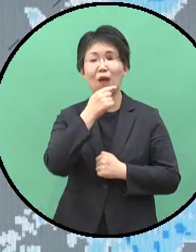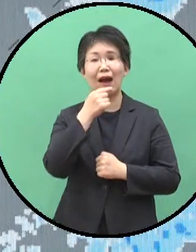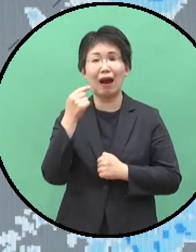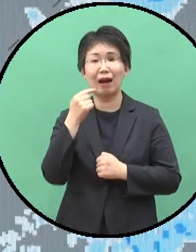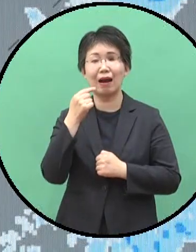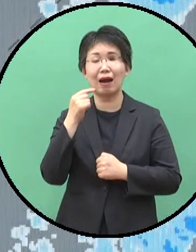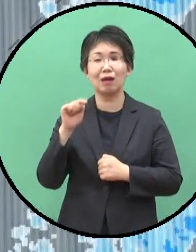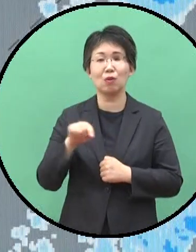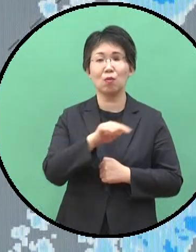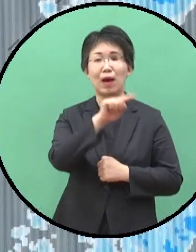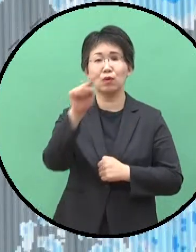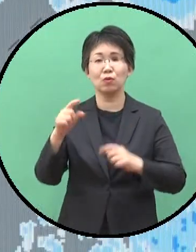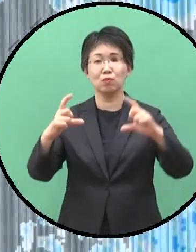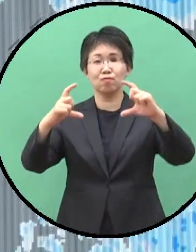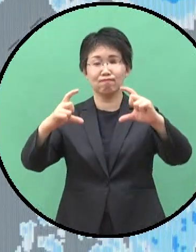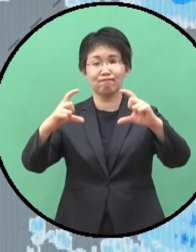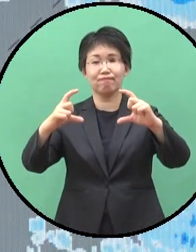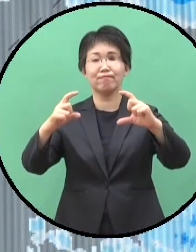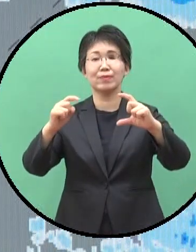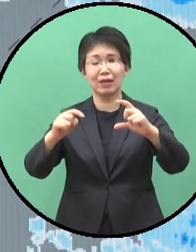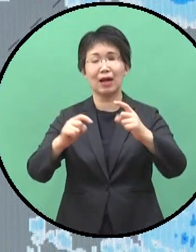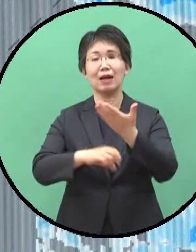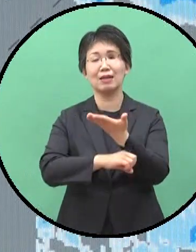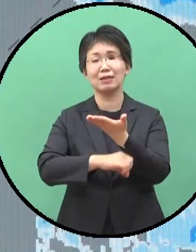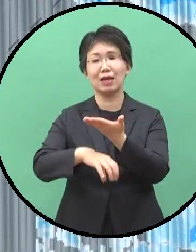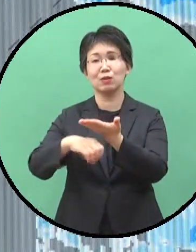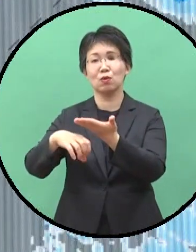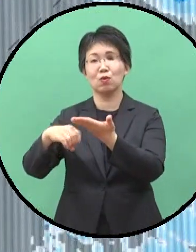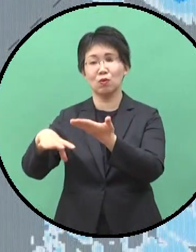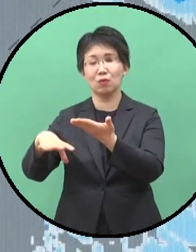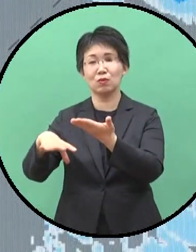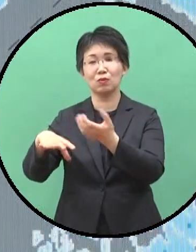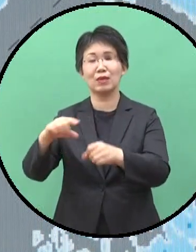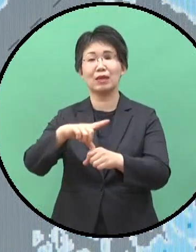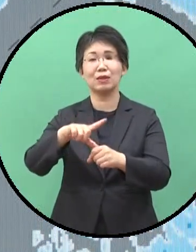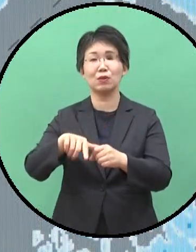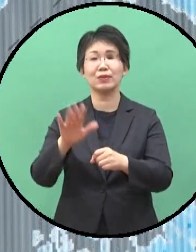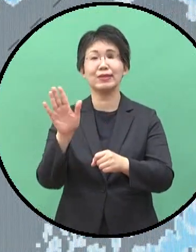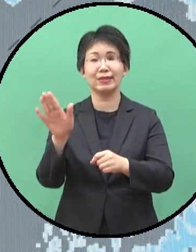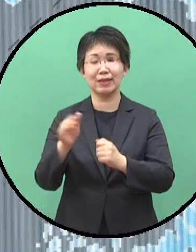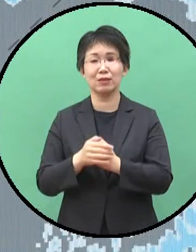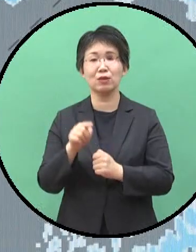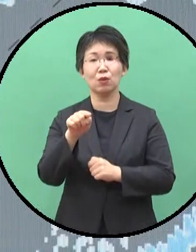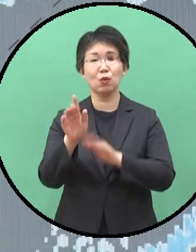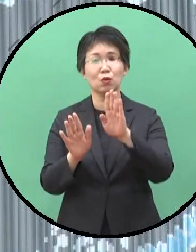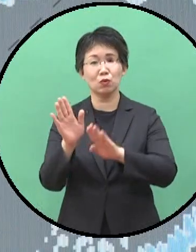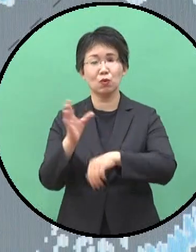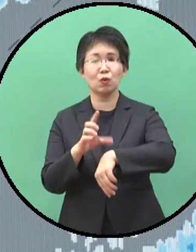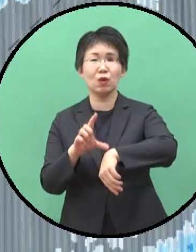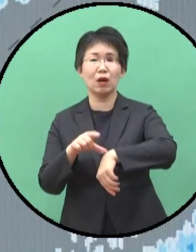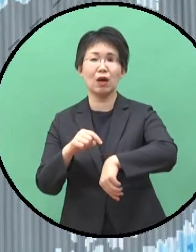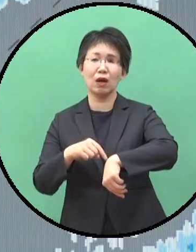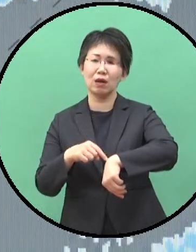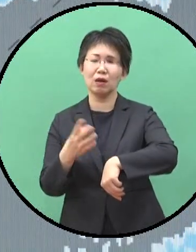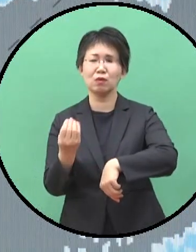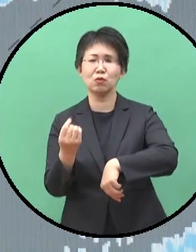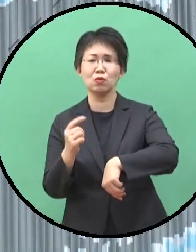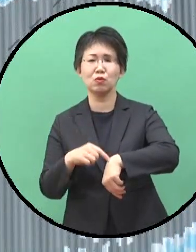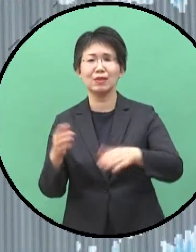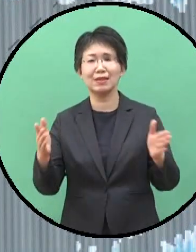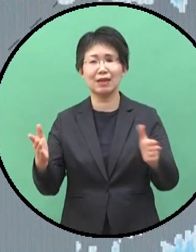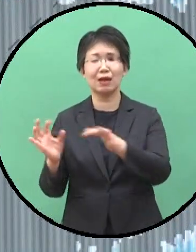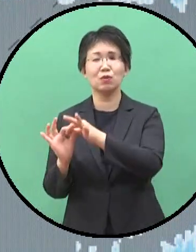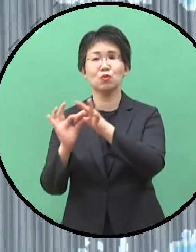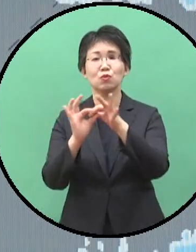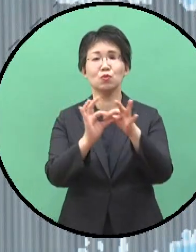この赤丸で囲まれた部分が線状降水帯として判定されている地域で、こういった状況がですね、数時間続くこと